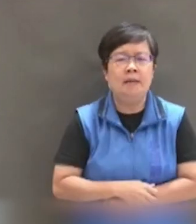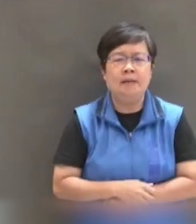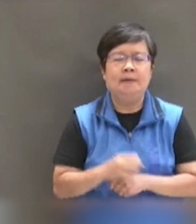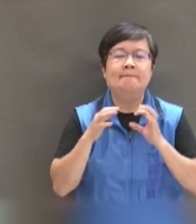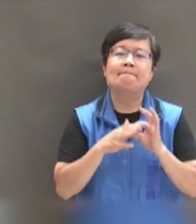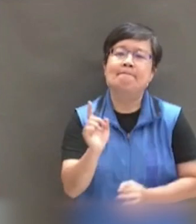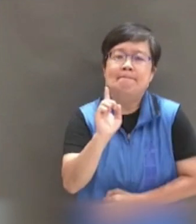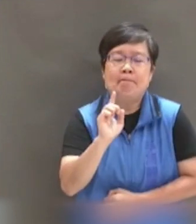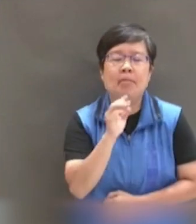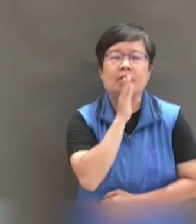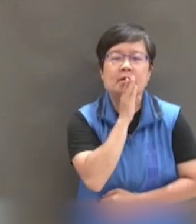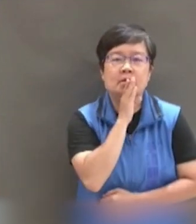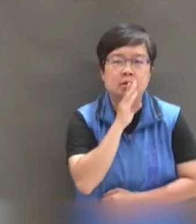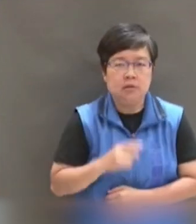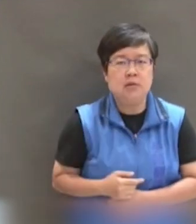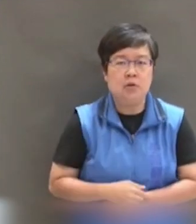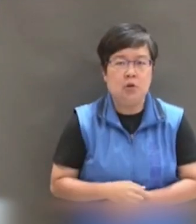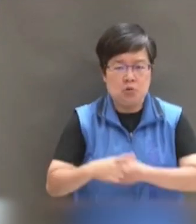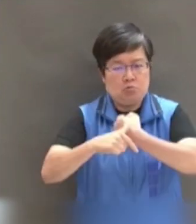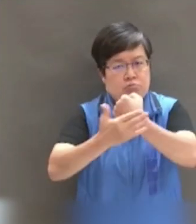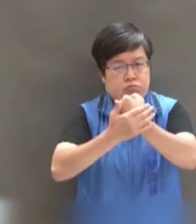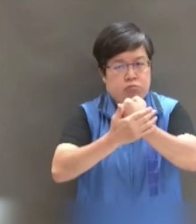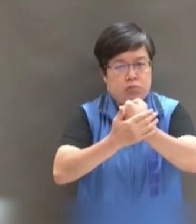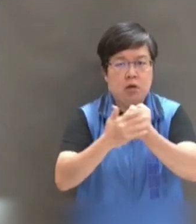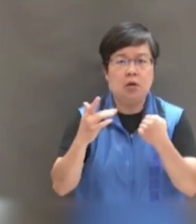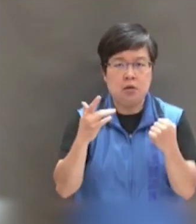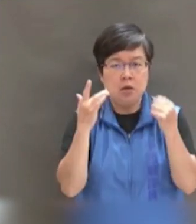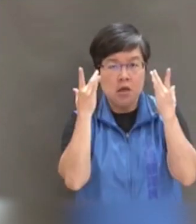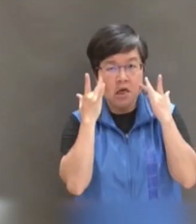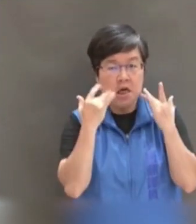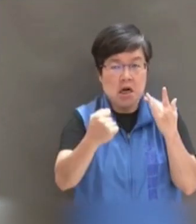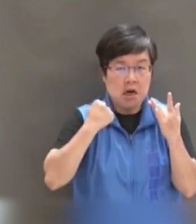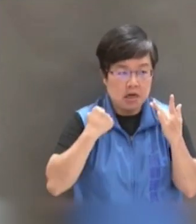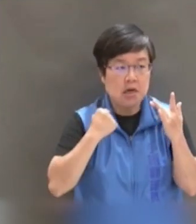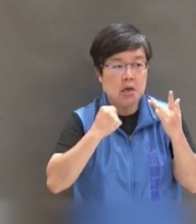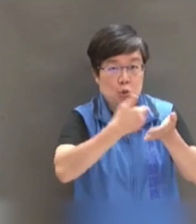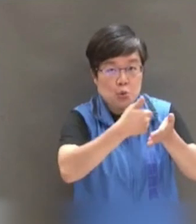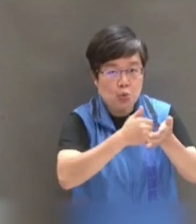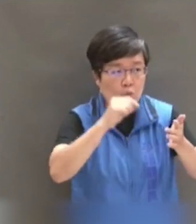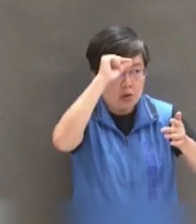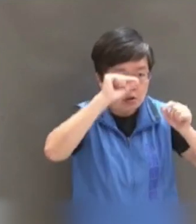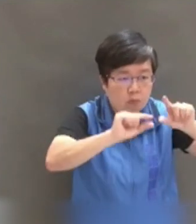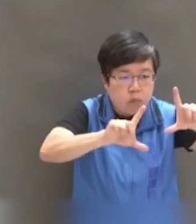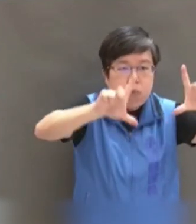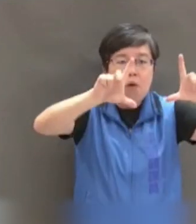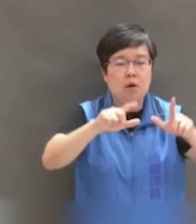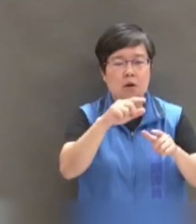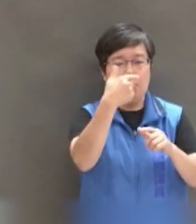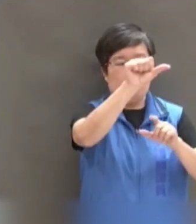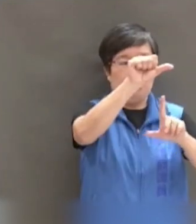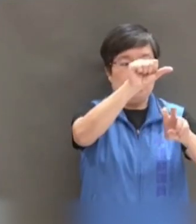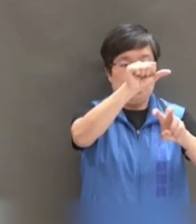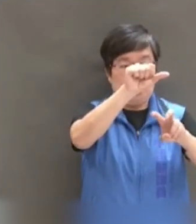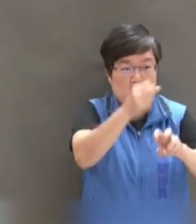们在整个快速的一个热力的发展图可以看到，5月22号整个就大爆发，不是那个数